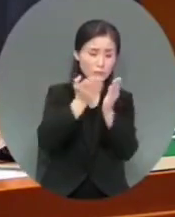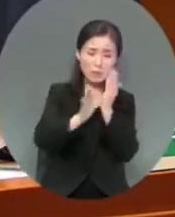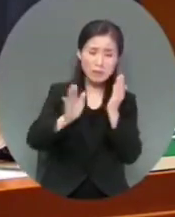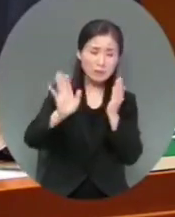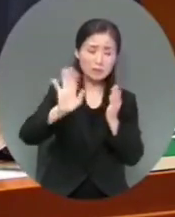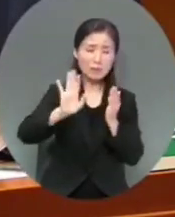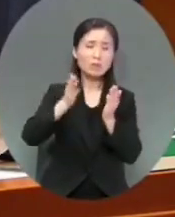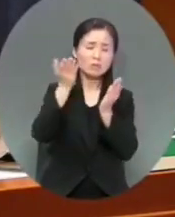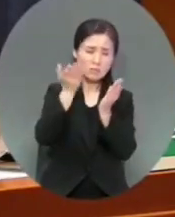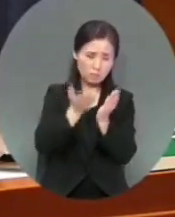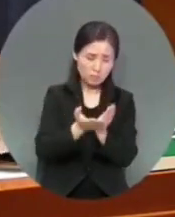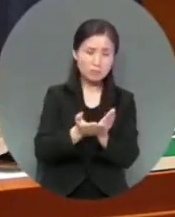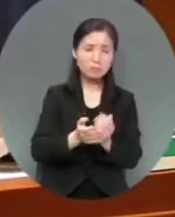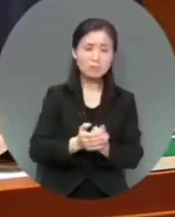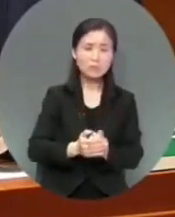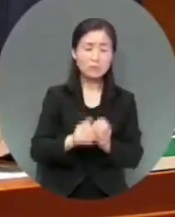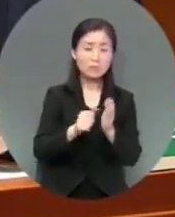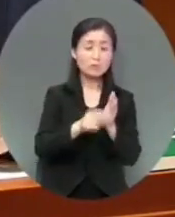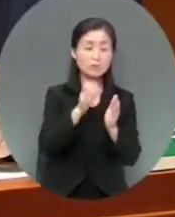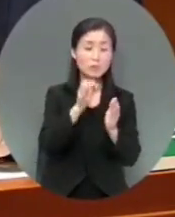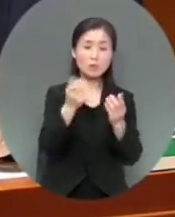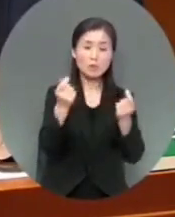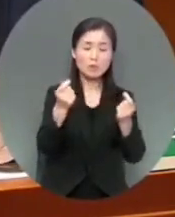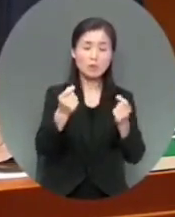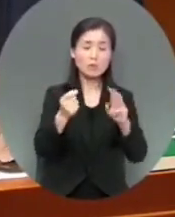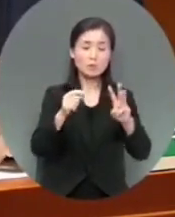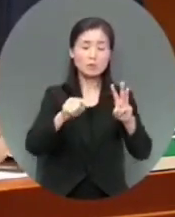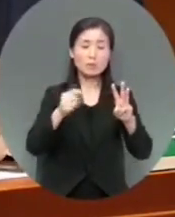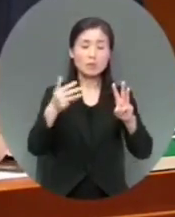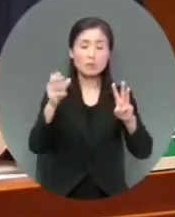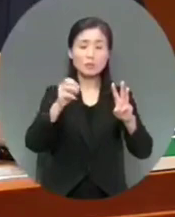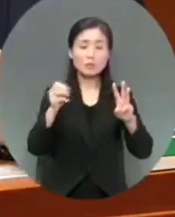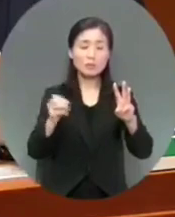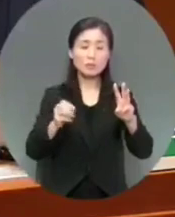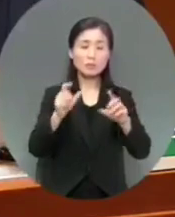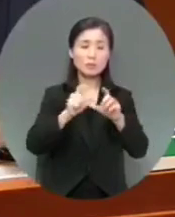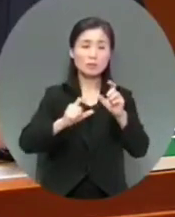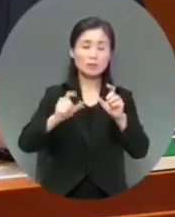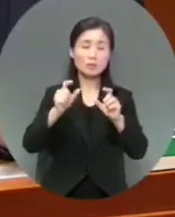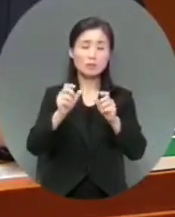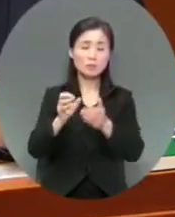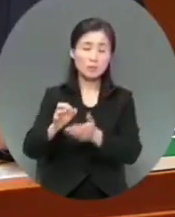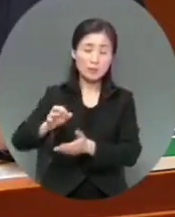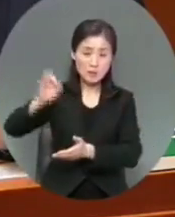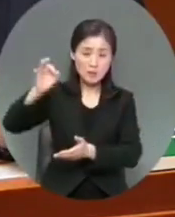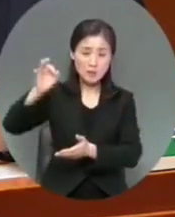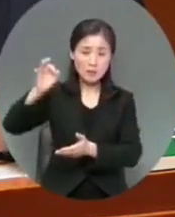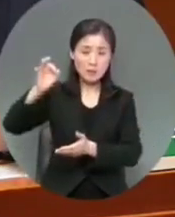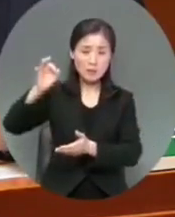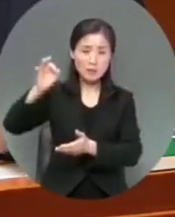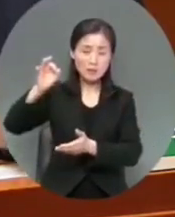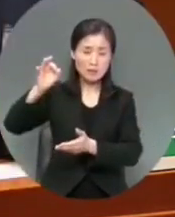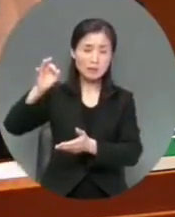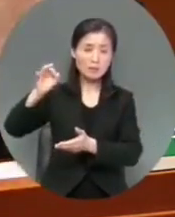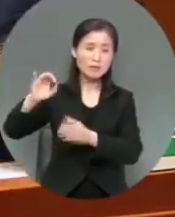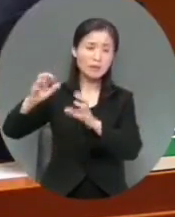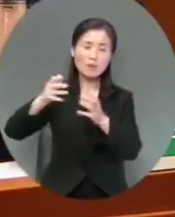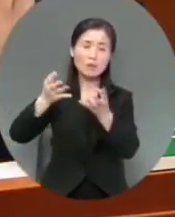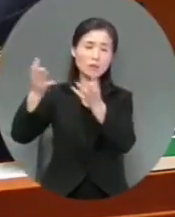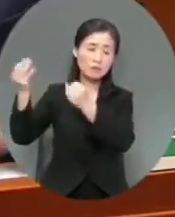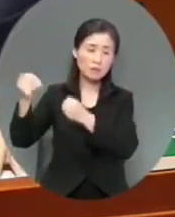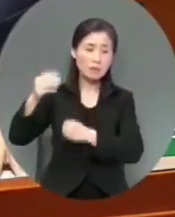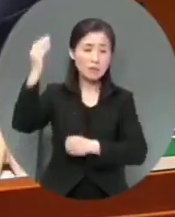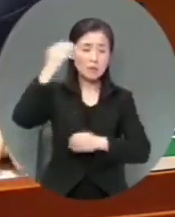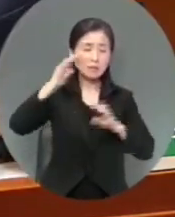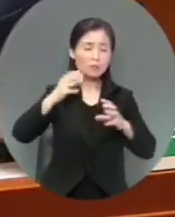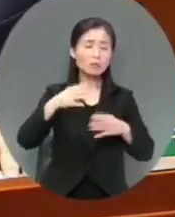물가 말씀하셨습니다만 지금 3.8%보다 더 높은 물가를 유지하고 있는 나라들도 많죠. 당연하죠. 그러니까 우리는